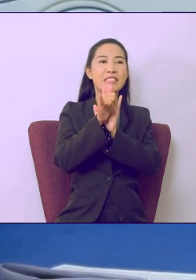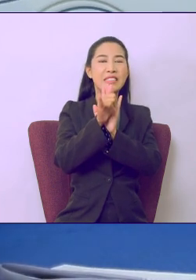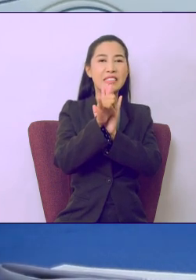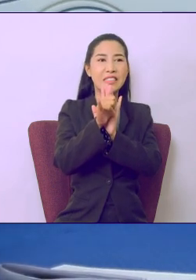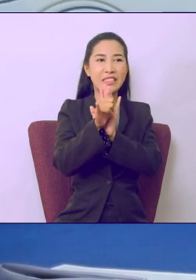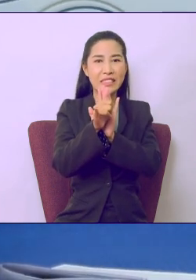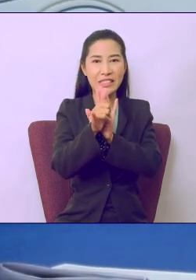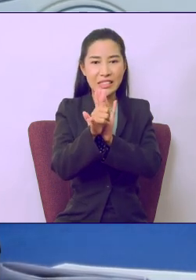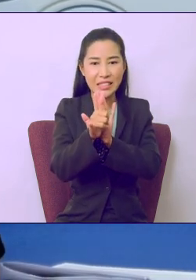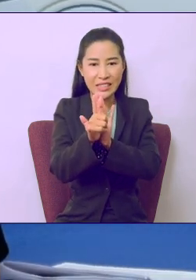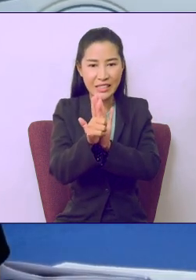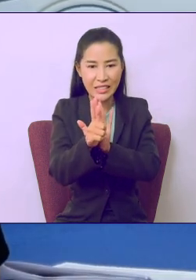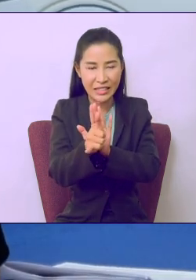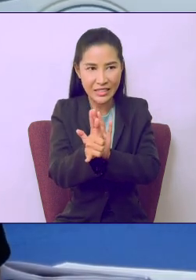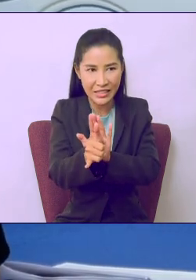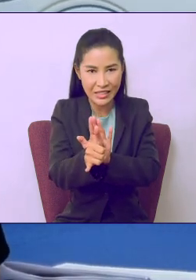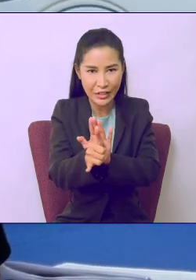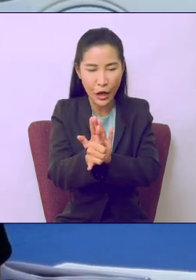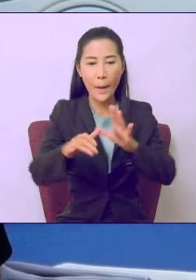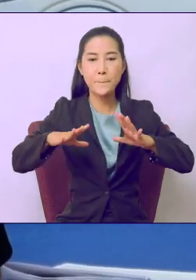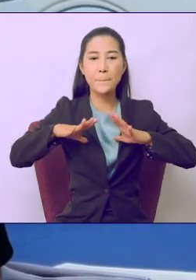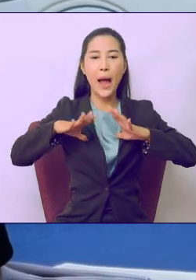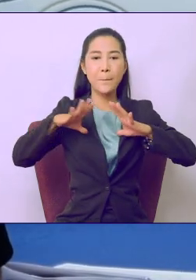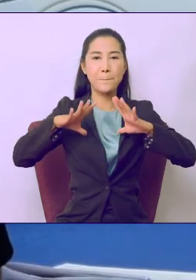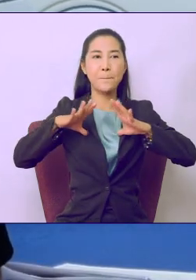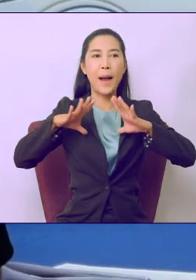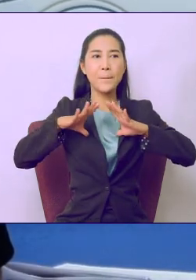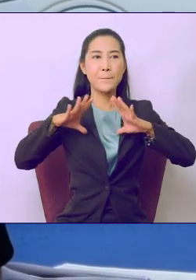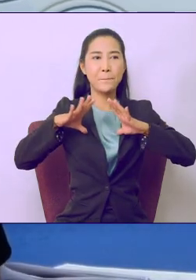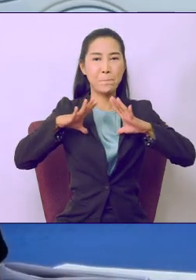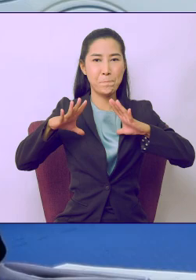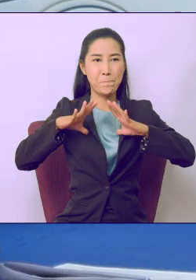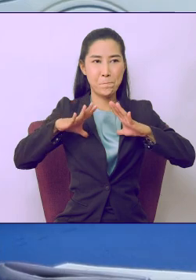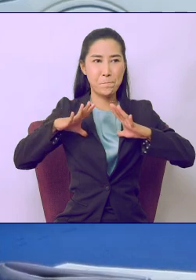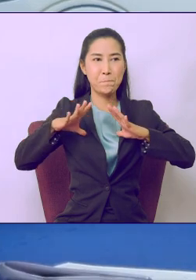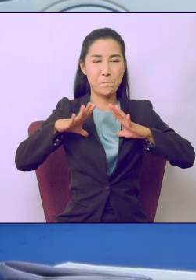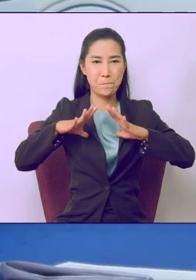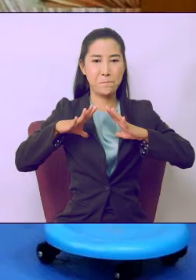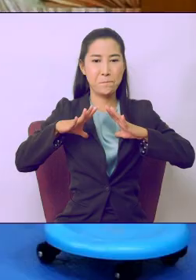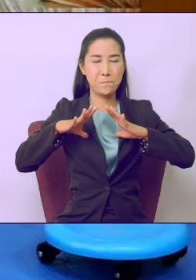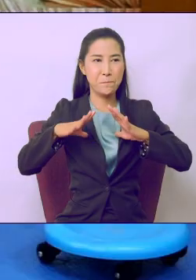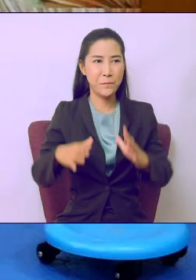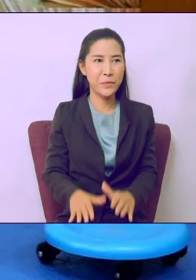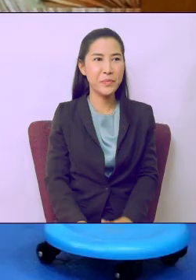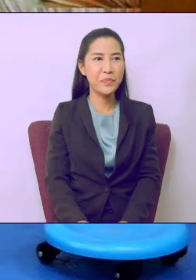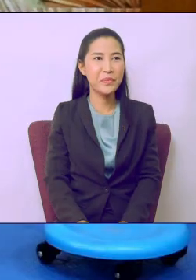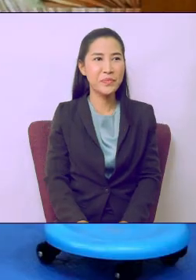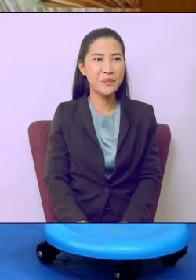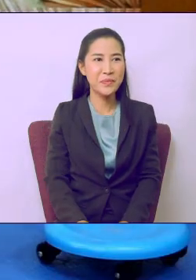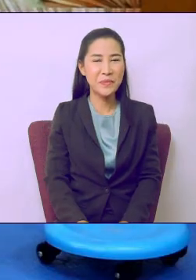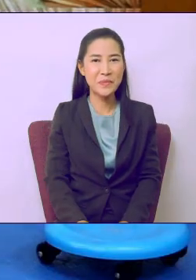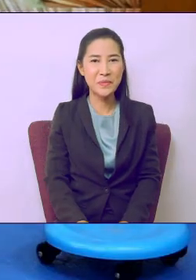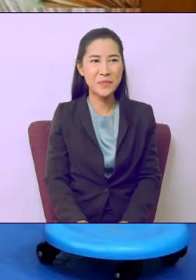อ่าพักอยู่ตรงนี้ครับขออีก 1เซตอ่าขออีก 1เซตขออีก 1เซตอ่าไม่เอาแล้วไม่เอาแล้ว